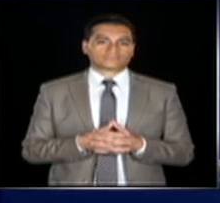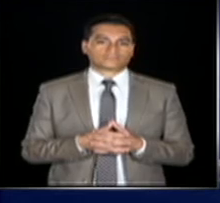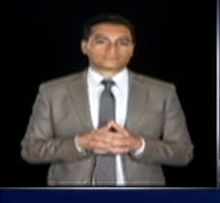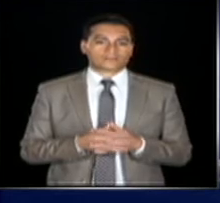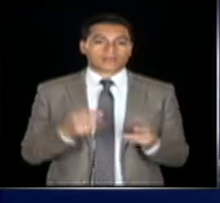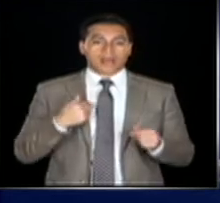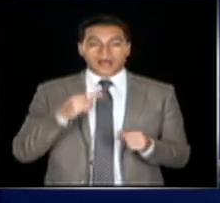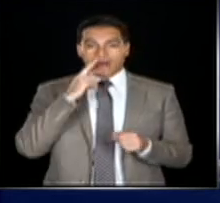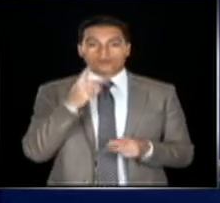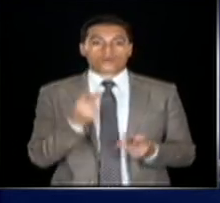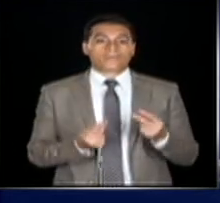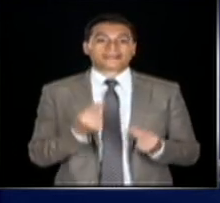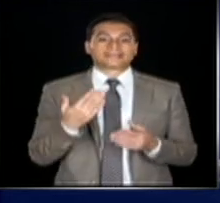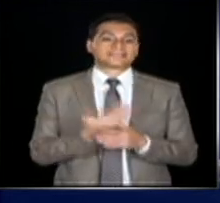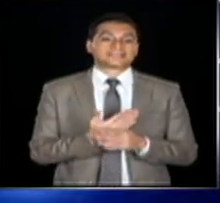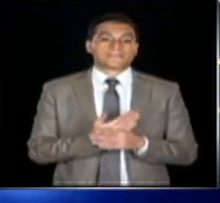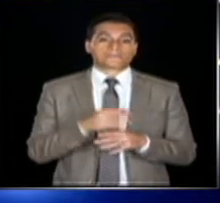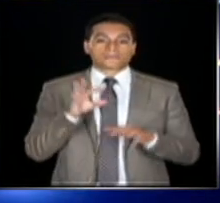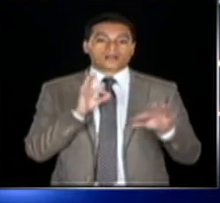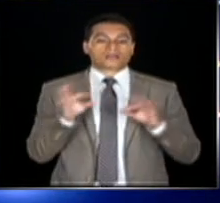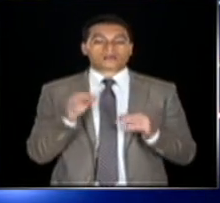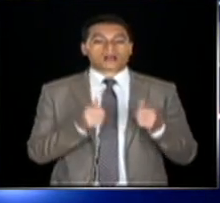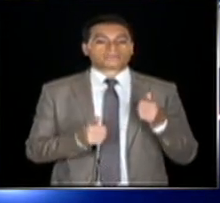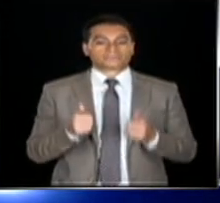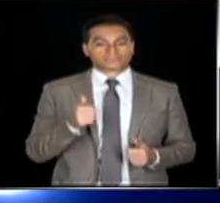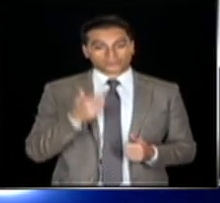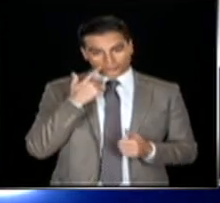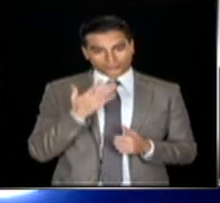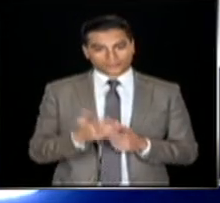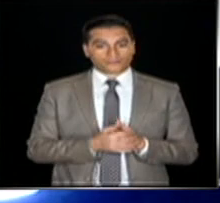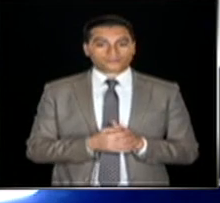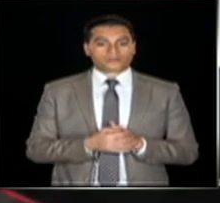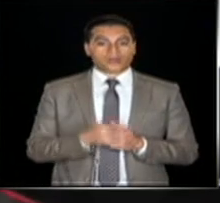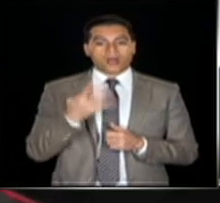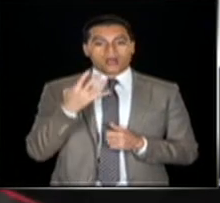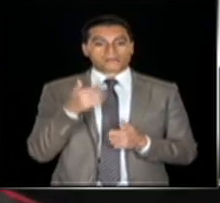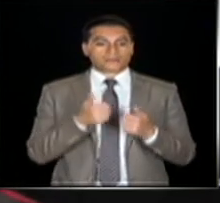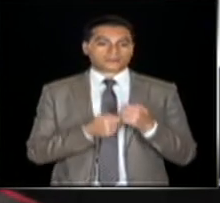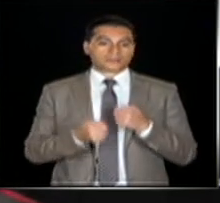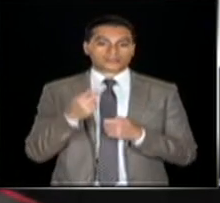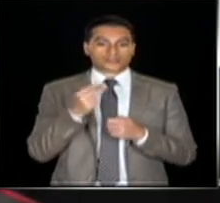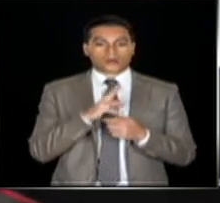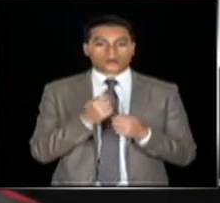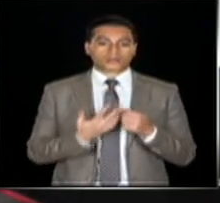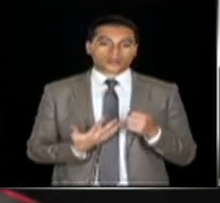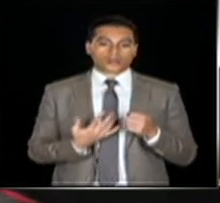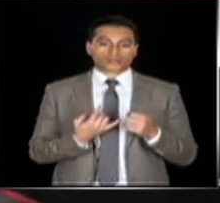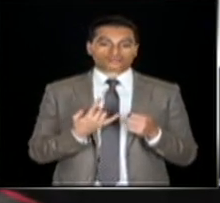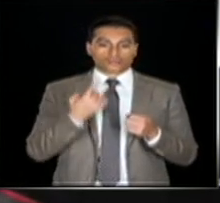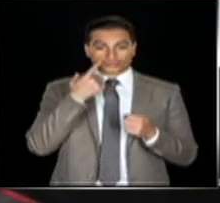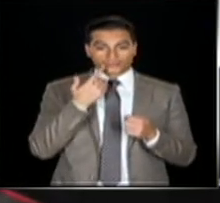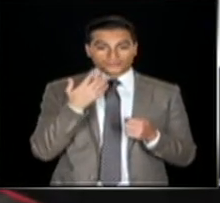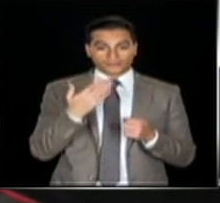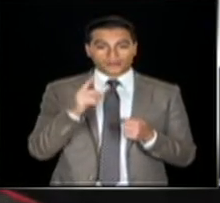انا بقول الكوميديا علشان الاختيارات، اربع اختيارات بزائد 20 او ناقص 10.